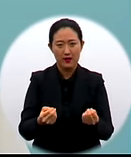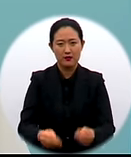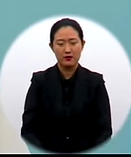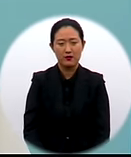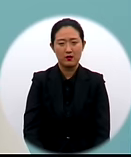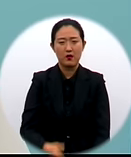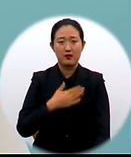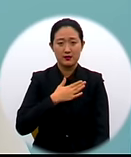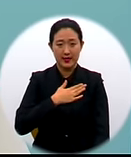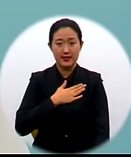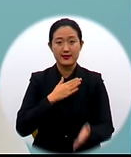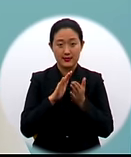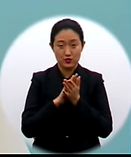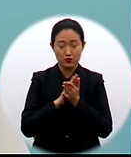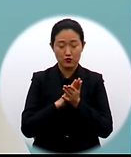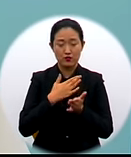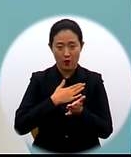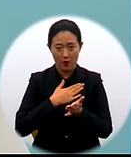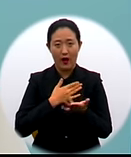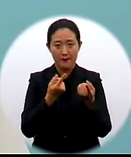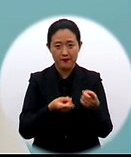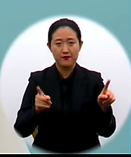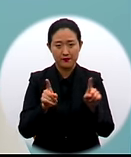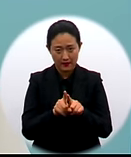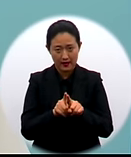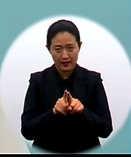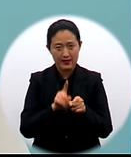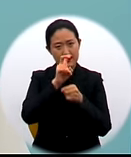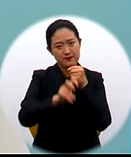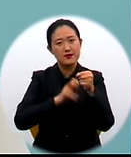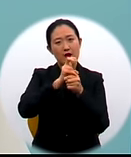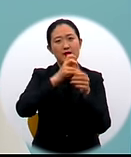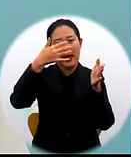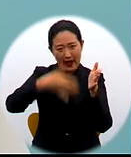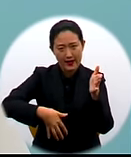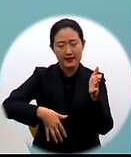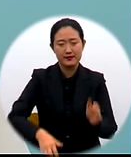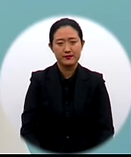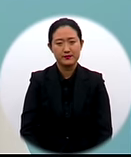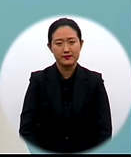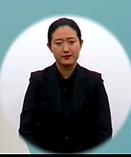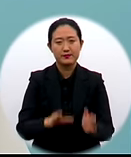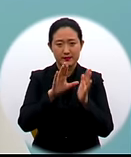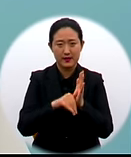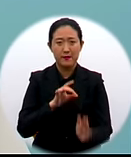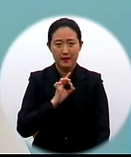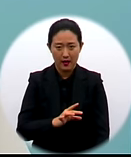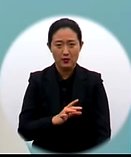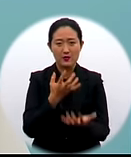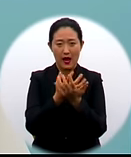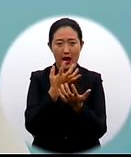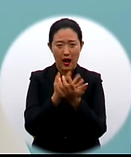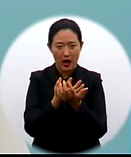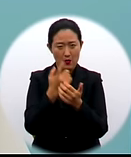했는데요. 저와 제 친구들이 취업하던 불과 20년도 안 됐죠. 그때만 하더라도